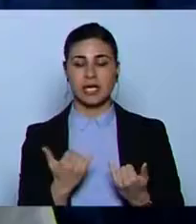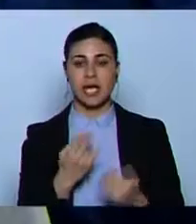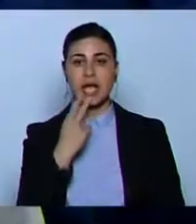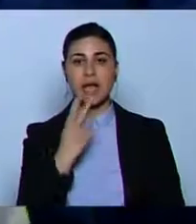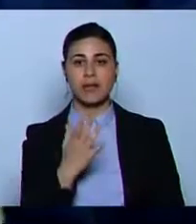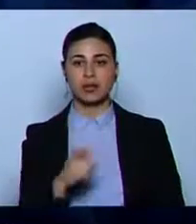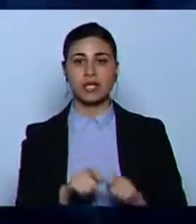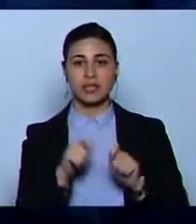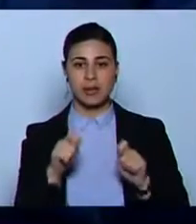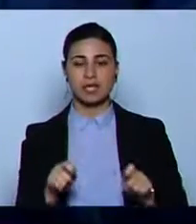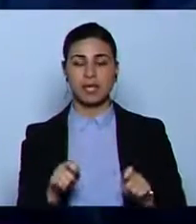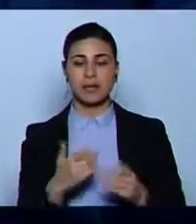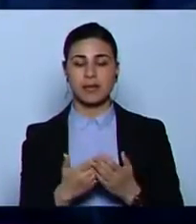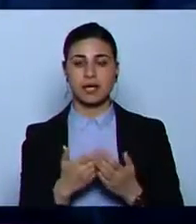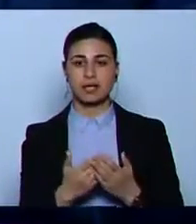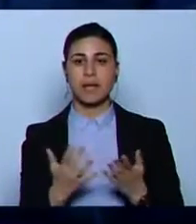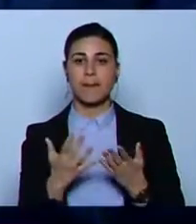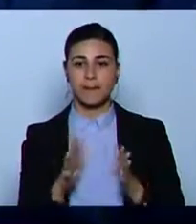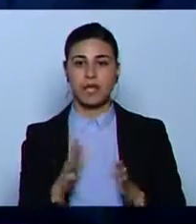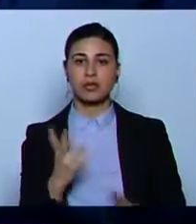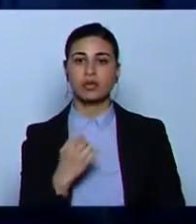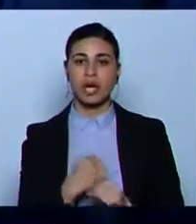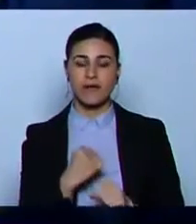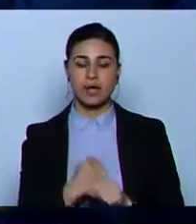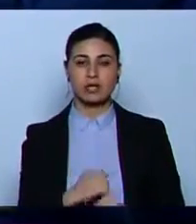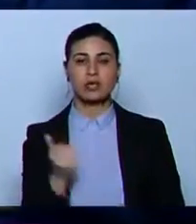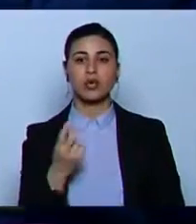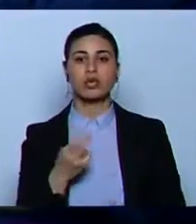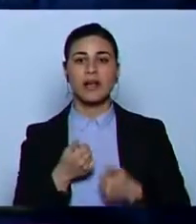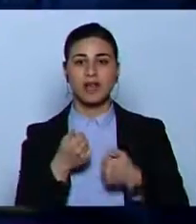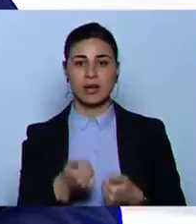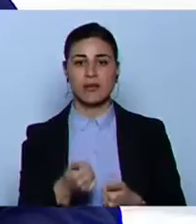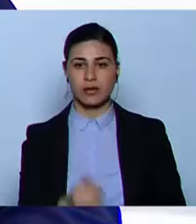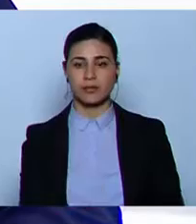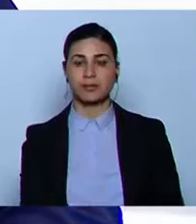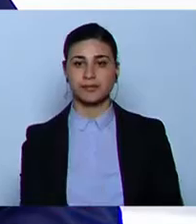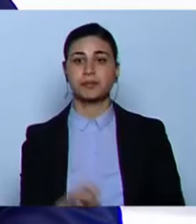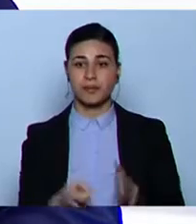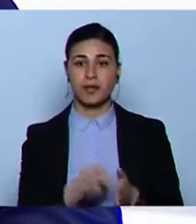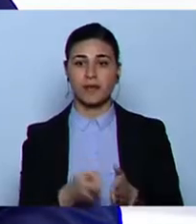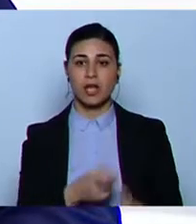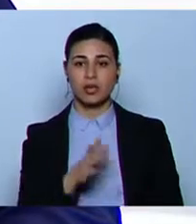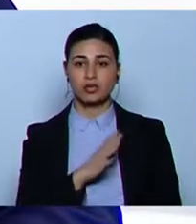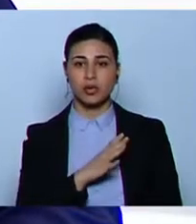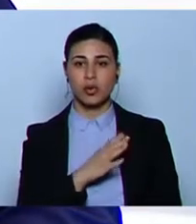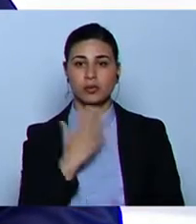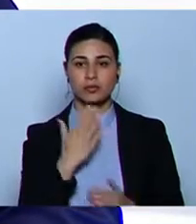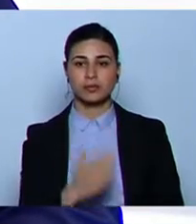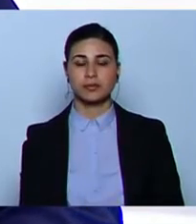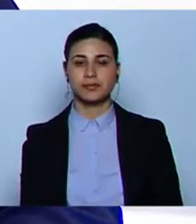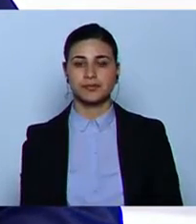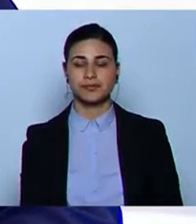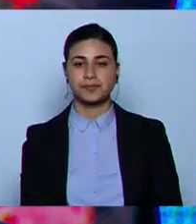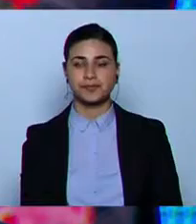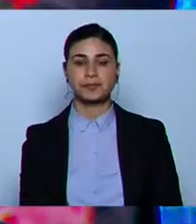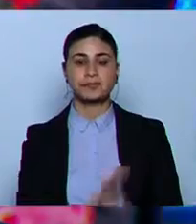ეფექტურად იმართება? უფრო მეტი ხო არ გავაკეთოთ? როგორ დავეხმაროთ? ანუ ყველა არსებობდა საერთოდ რა თქმა უნდა, პასუხისმგებლობა